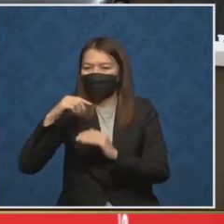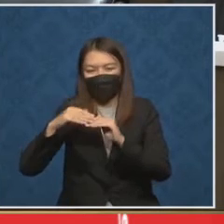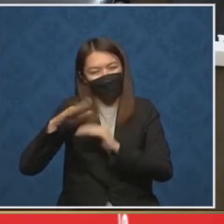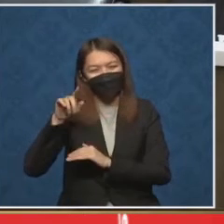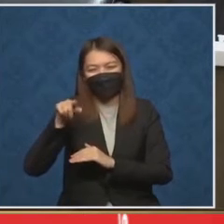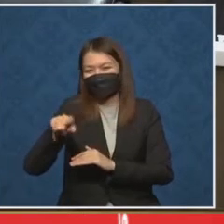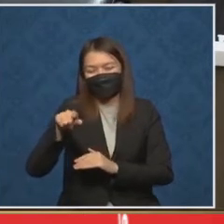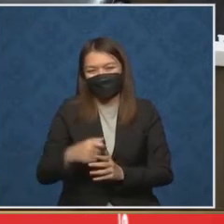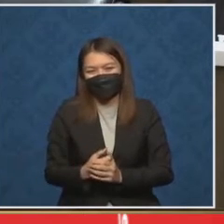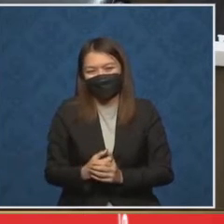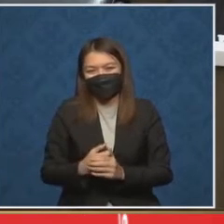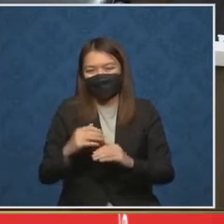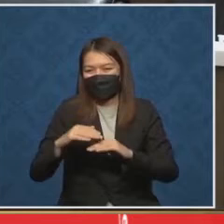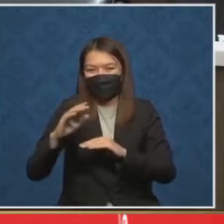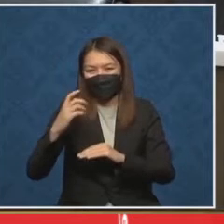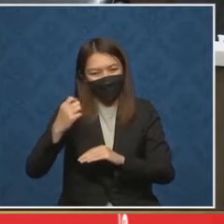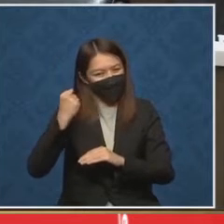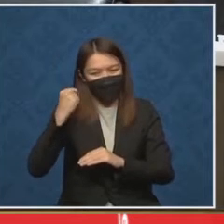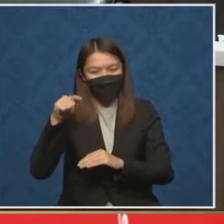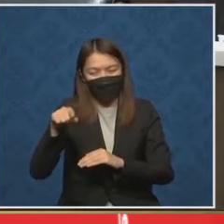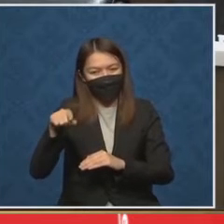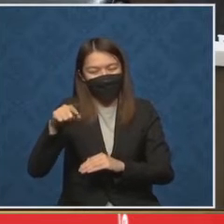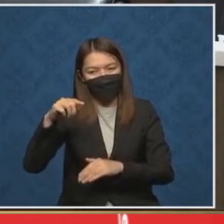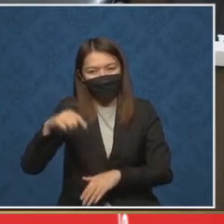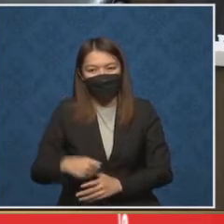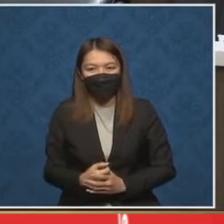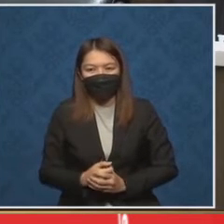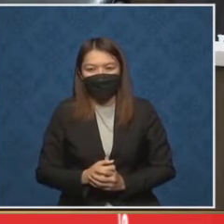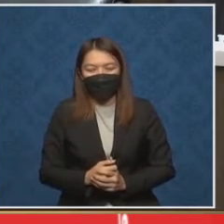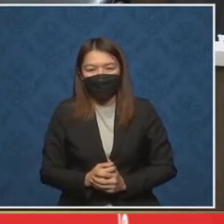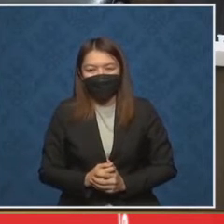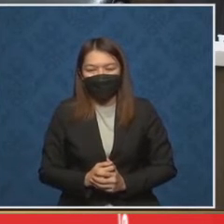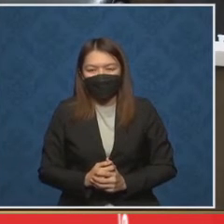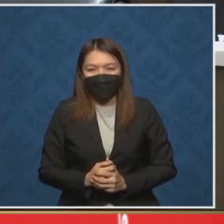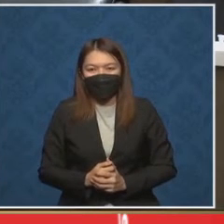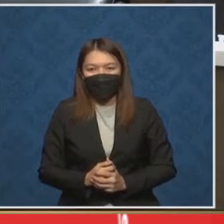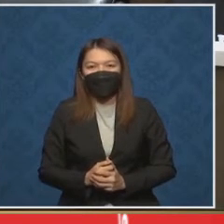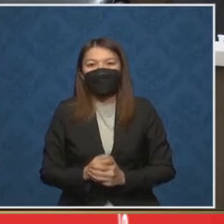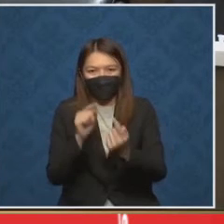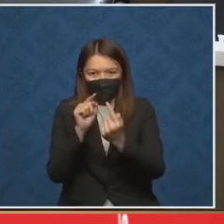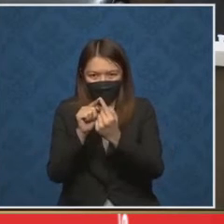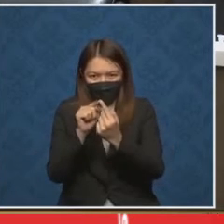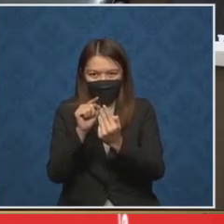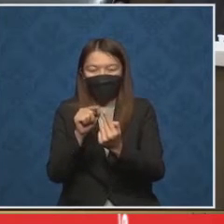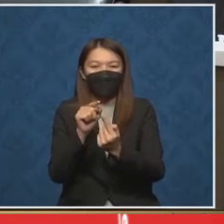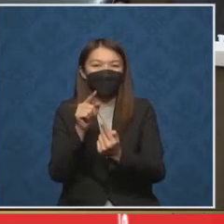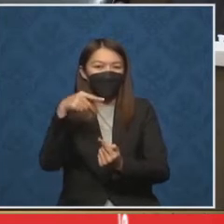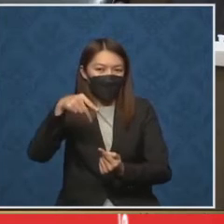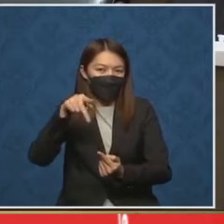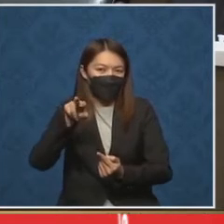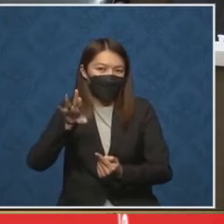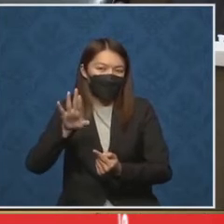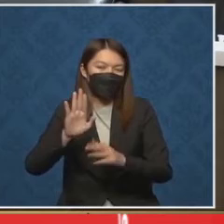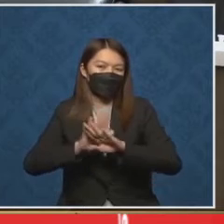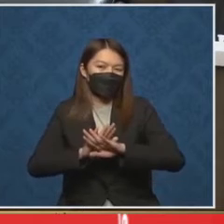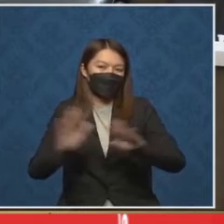านั้นล้วนมาจากการยึดอำนาจเพราะนั้นชอบแล้วที่ร่างพรบที่จะยกเลิกคำสั่ง